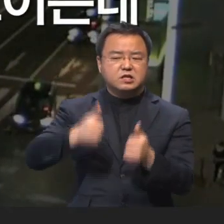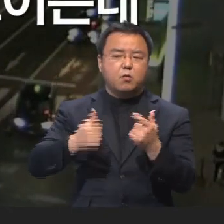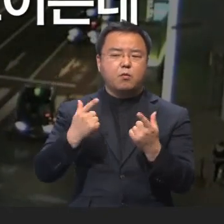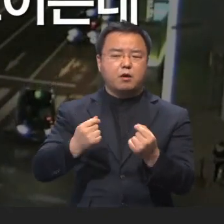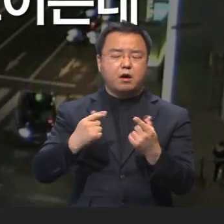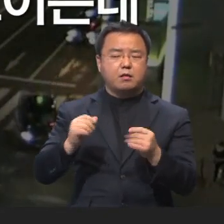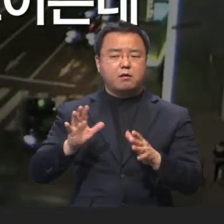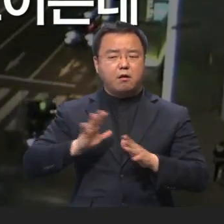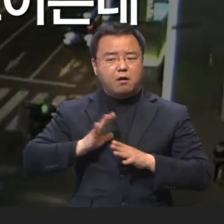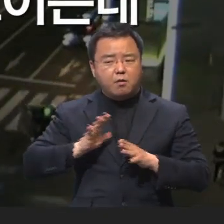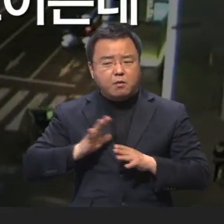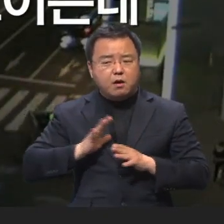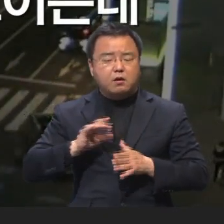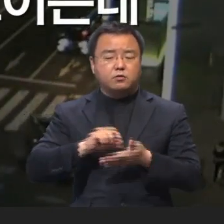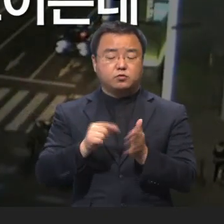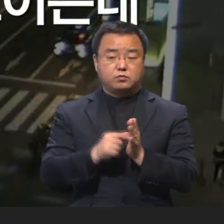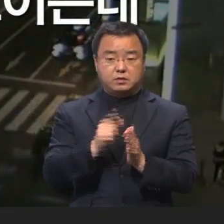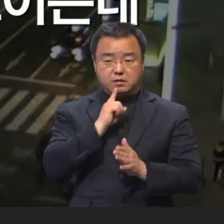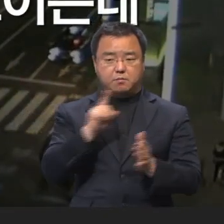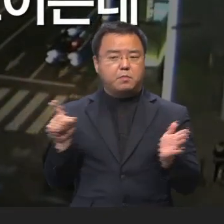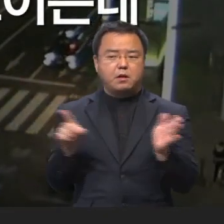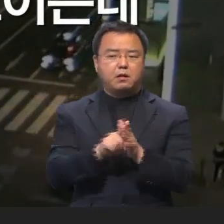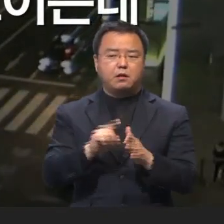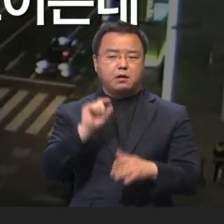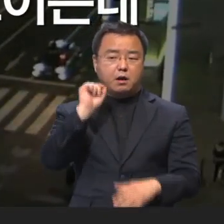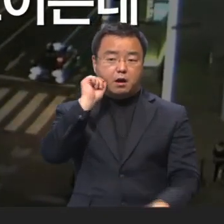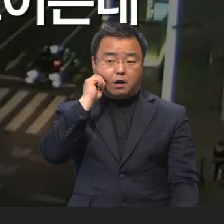등 믿을 수 없다는 반응입니다.